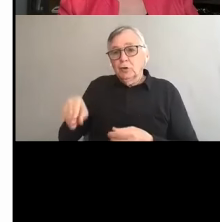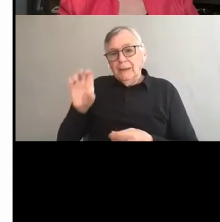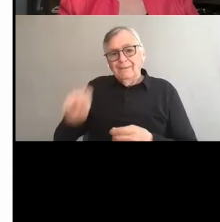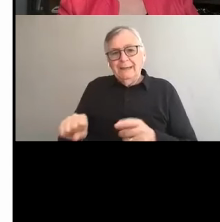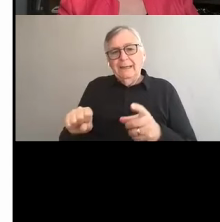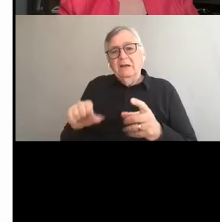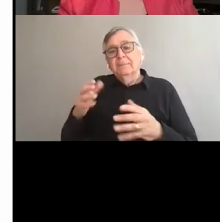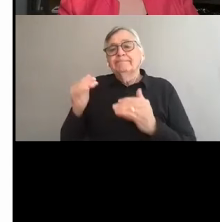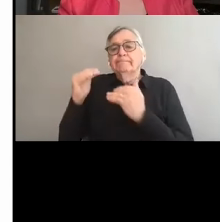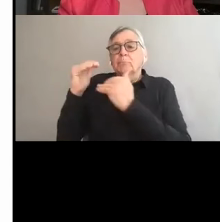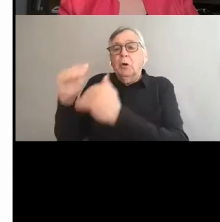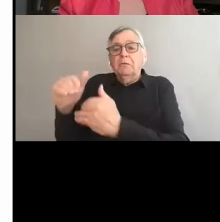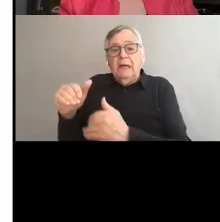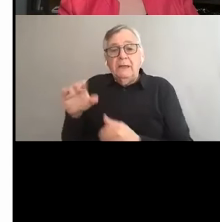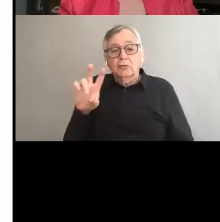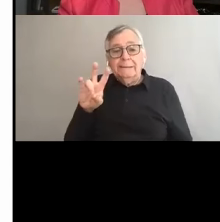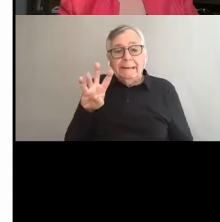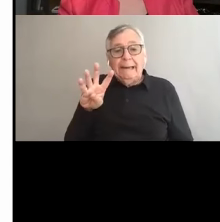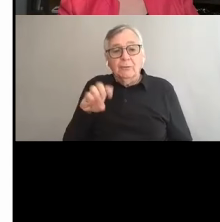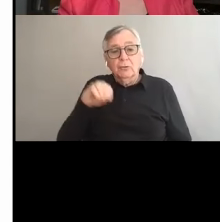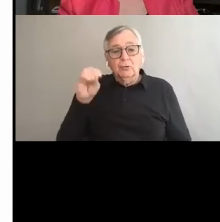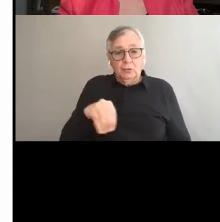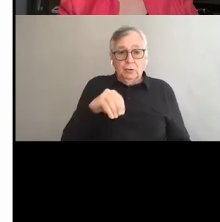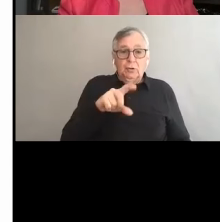une activité de 74 % contre le variant